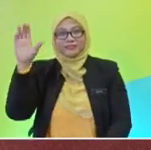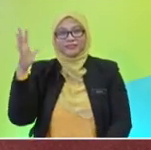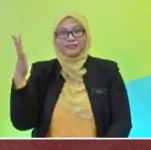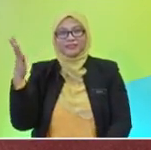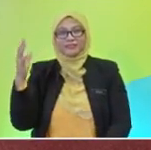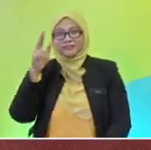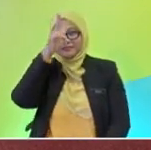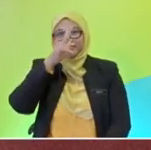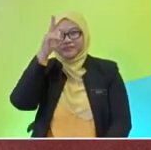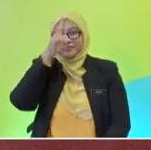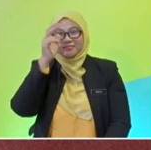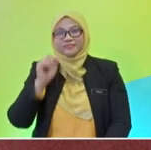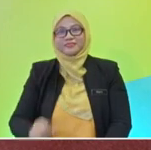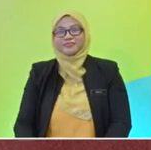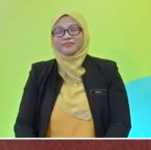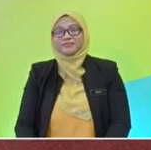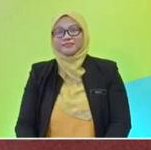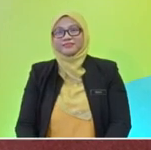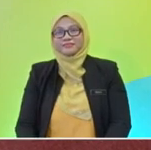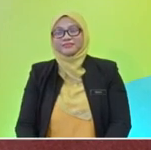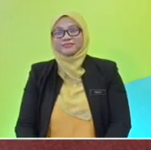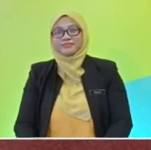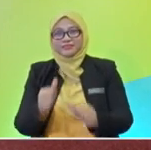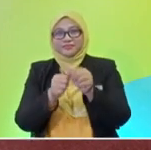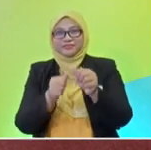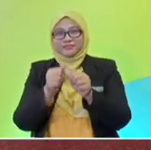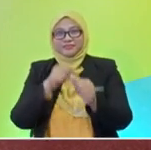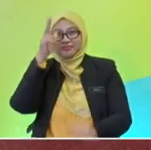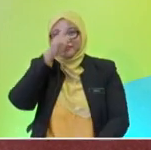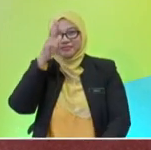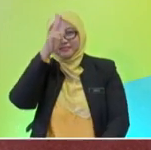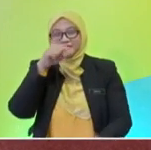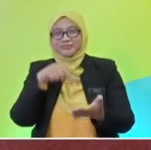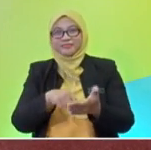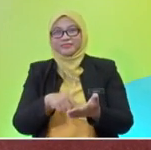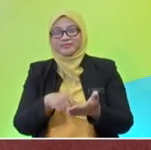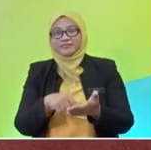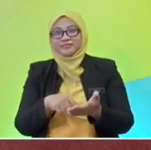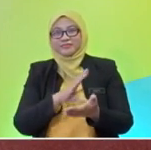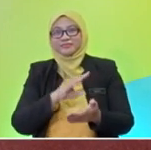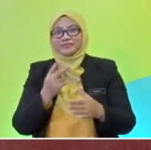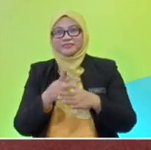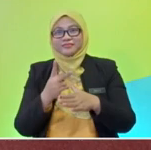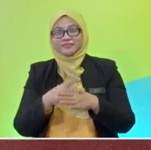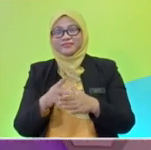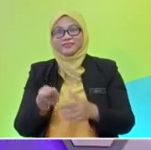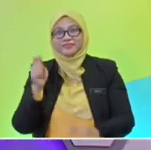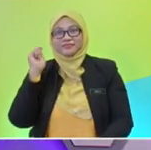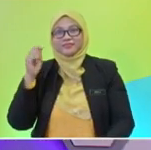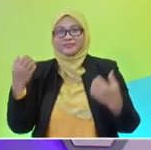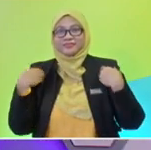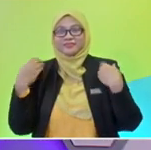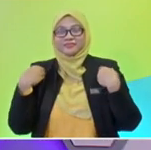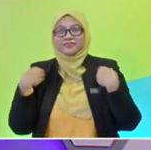berwawasan setiap daripada kerajaan-kerajaan ini yang manis sebagaimana anak murid saya Terangkan dan fungsikan sementara tadi ada